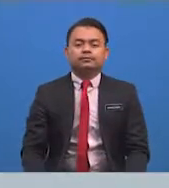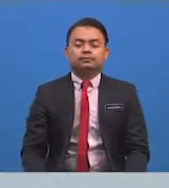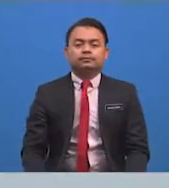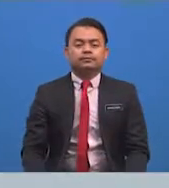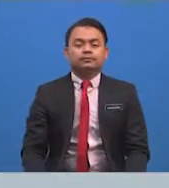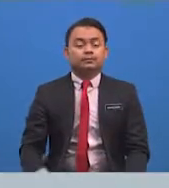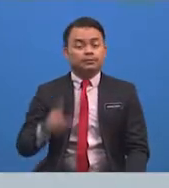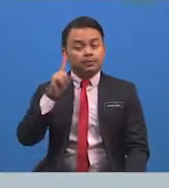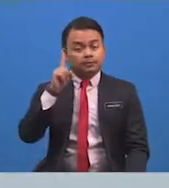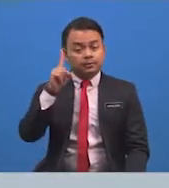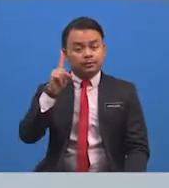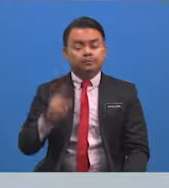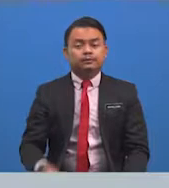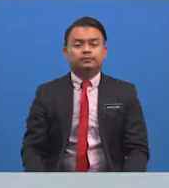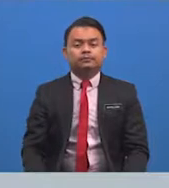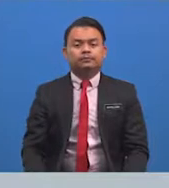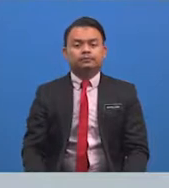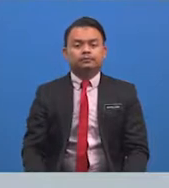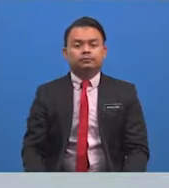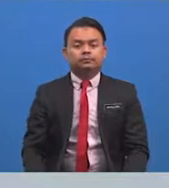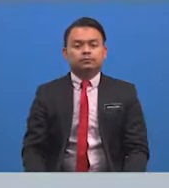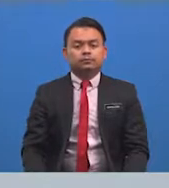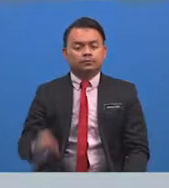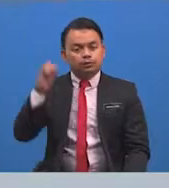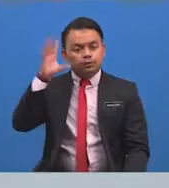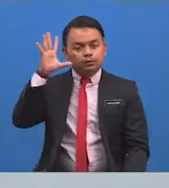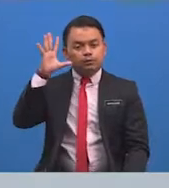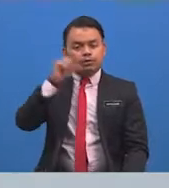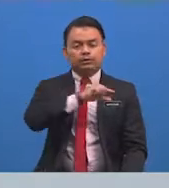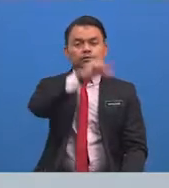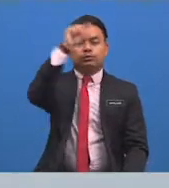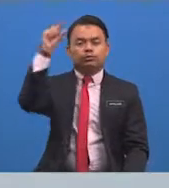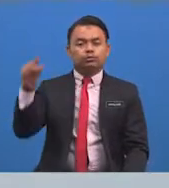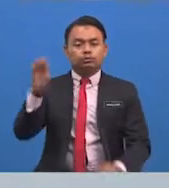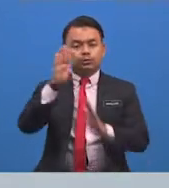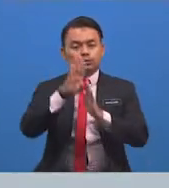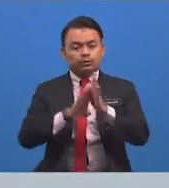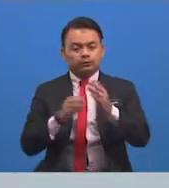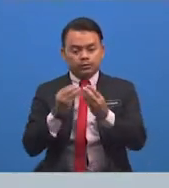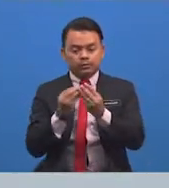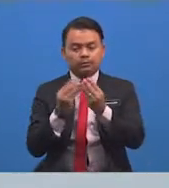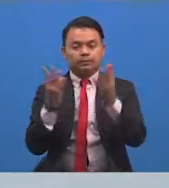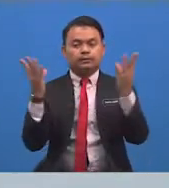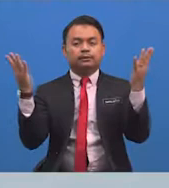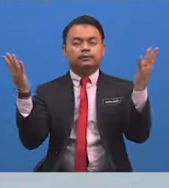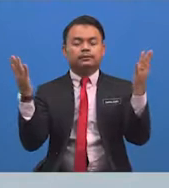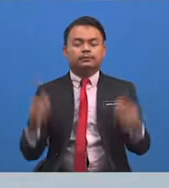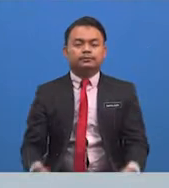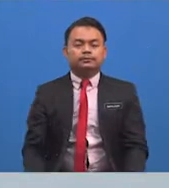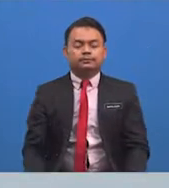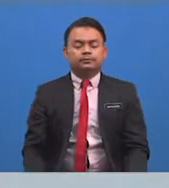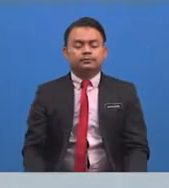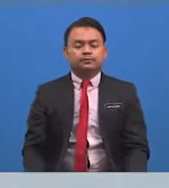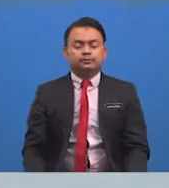Yang pertama ialah letusan gunung berapi. Letusan gunung berapi